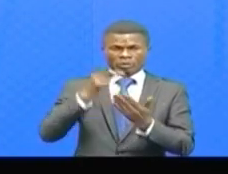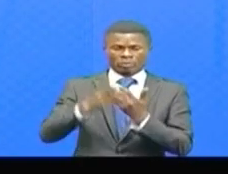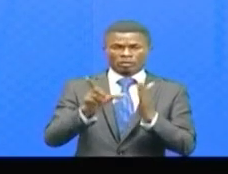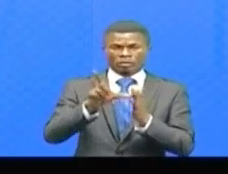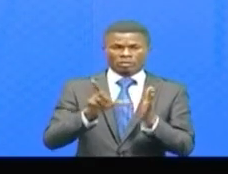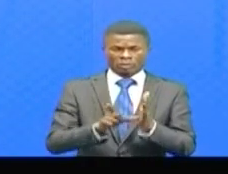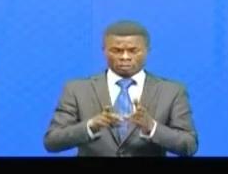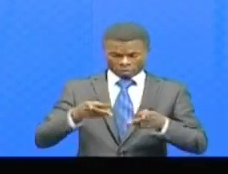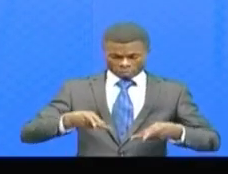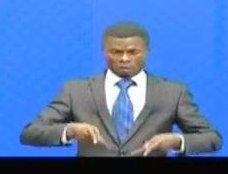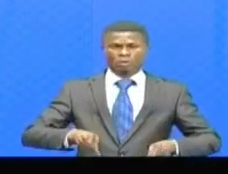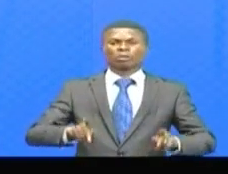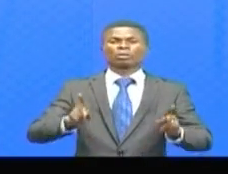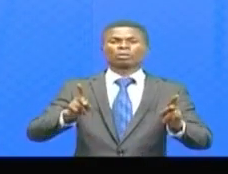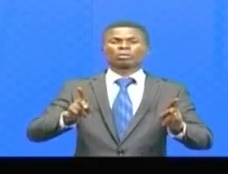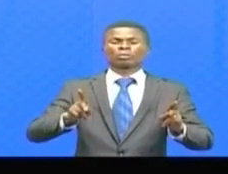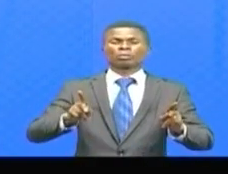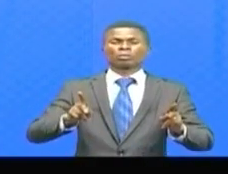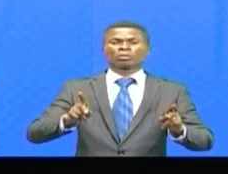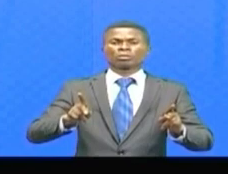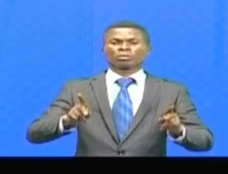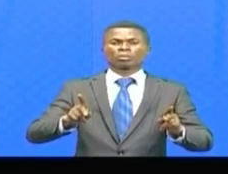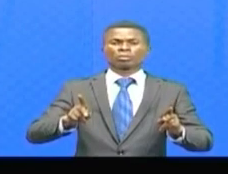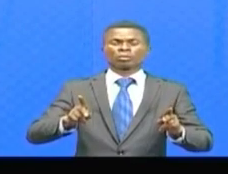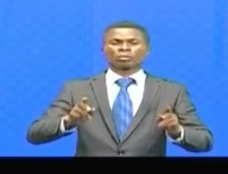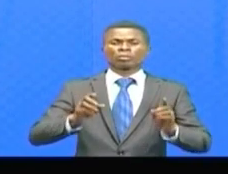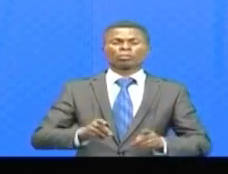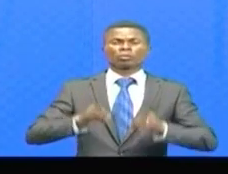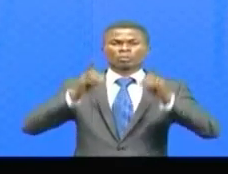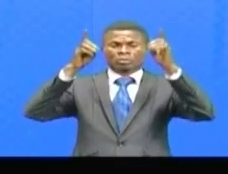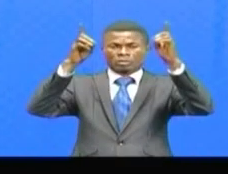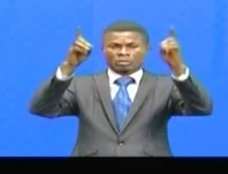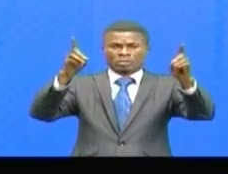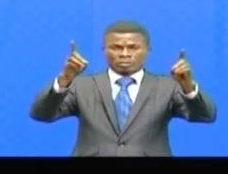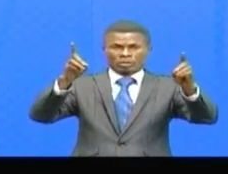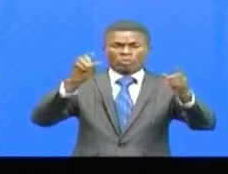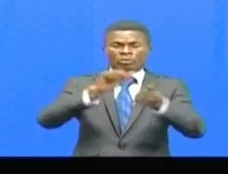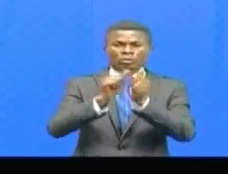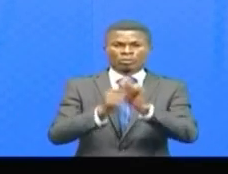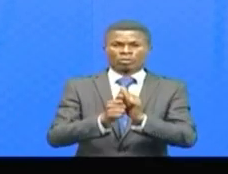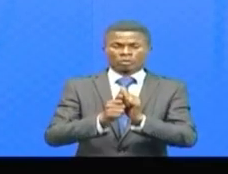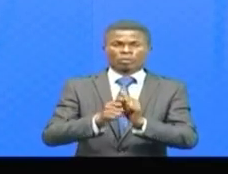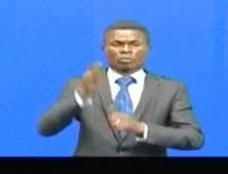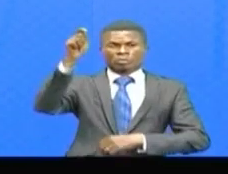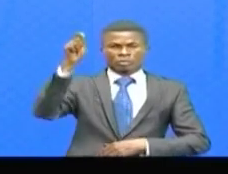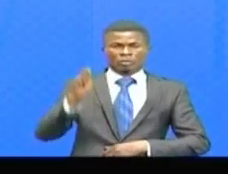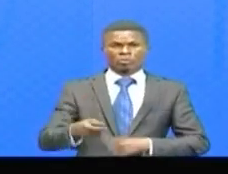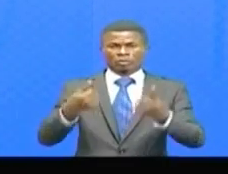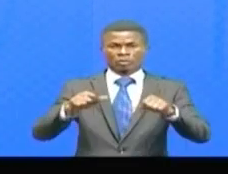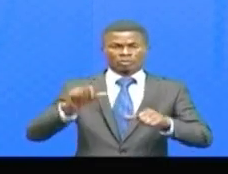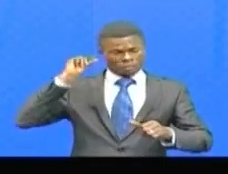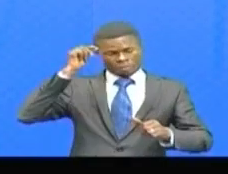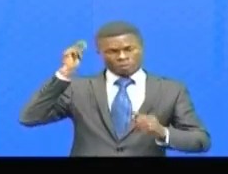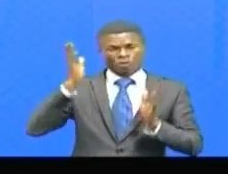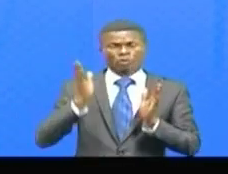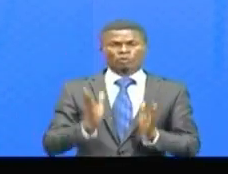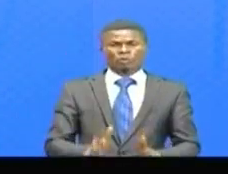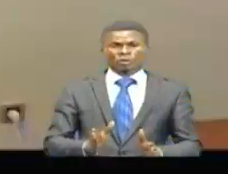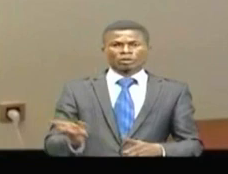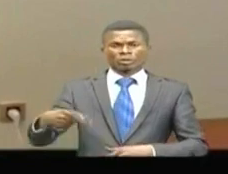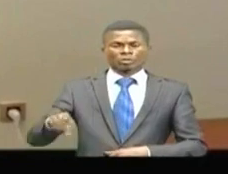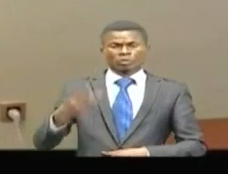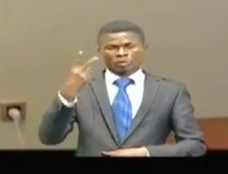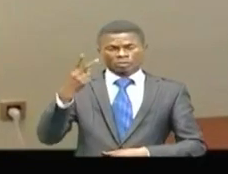portant autorisation et de la prorogation de l'état de siège. Le ministre d'État, ministre de la